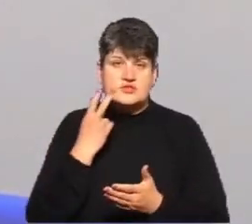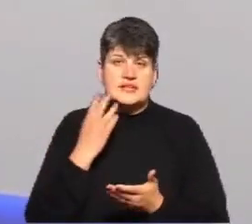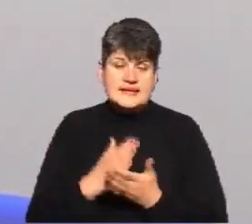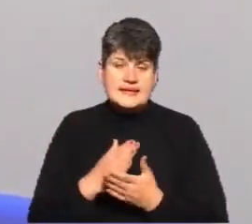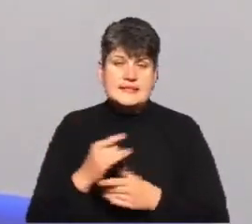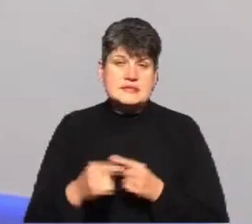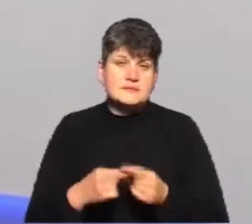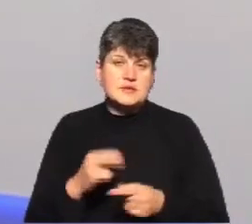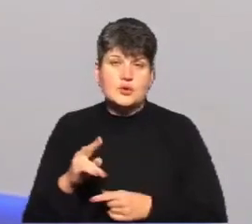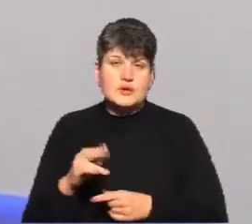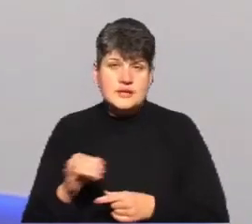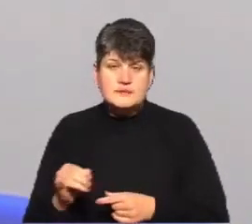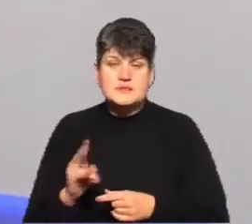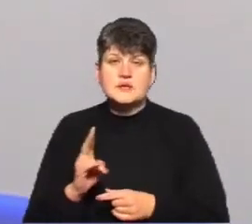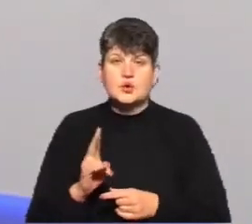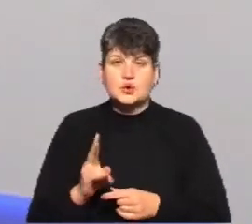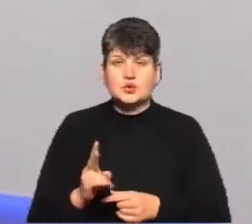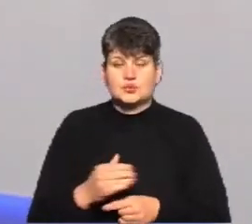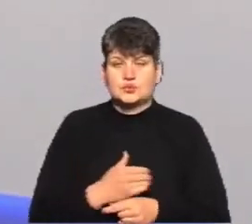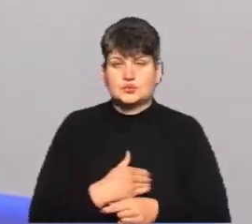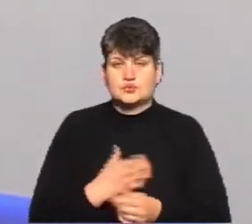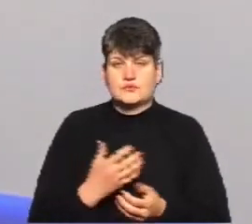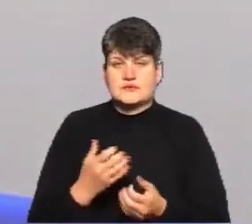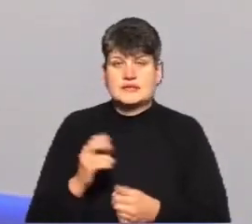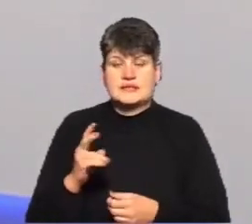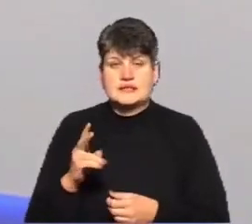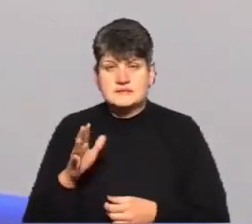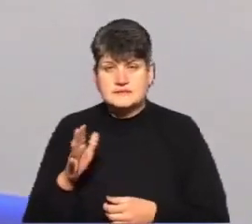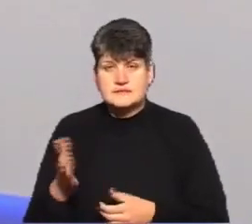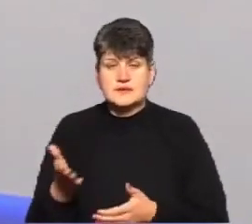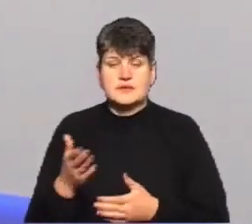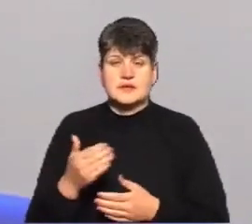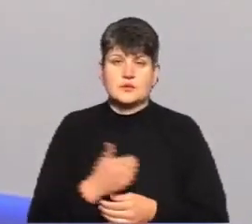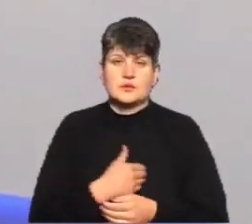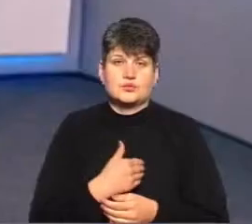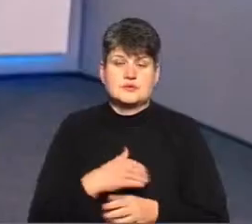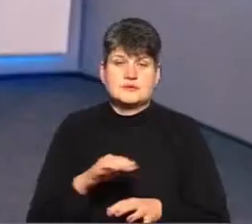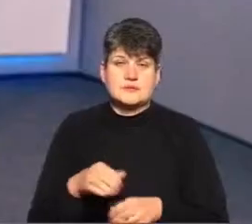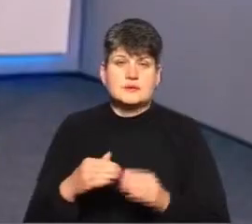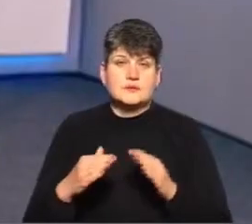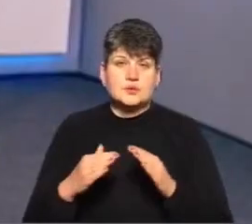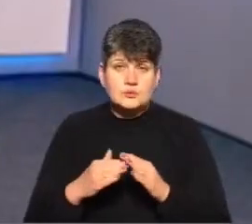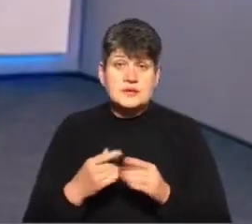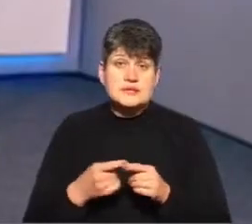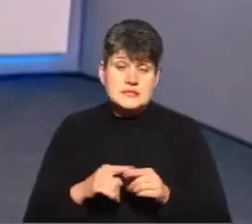які претендують на квартири, завжди є ті, які претендують на дома. Так, це, можливо,